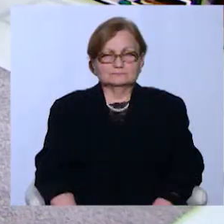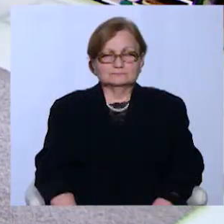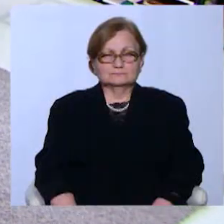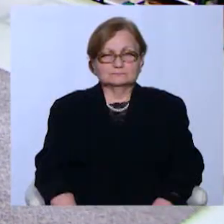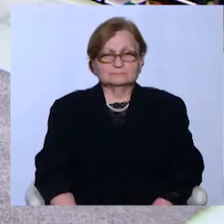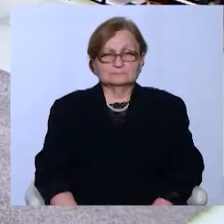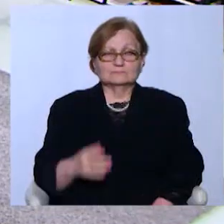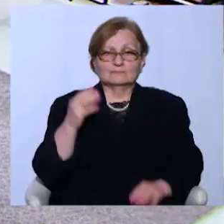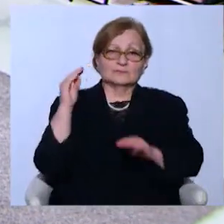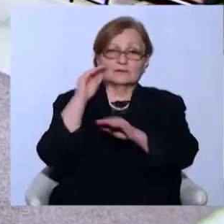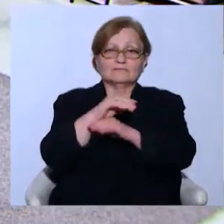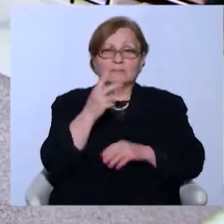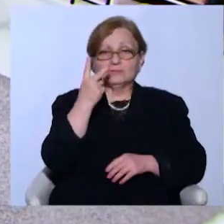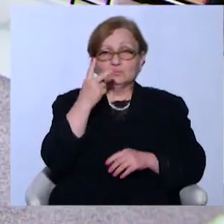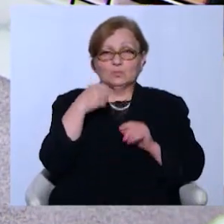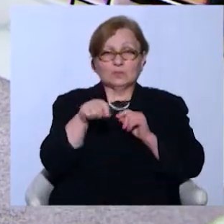ახლა დავამატოთ 2 ღერი